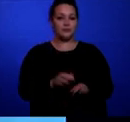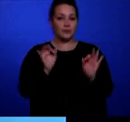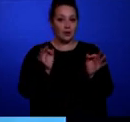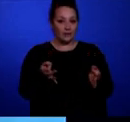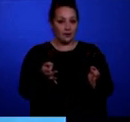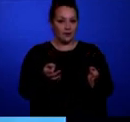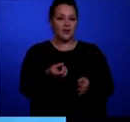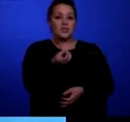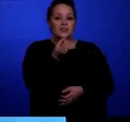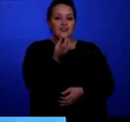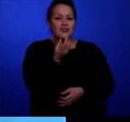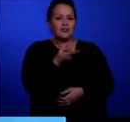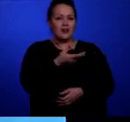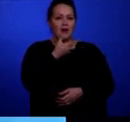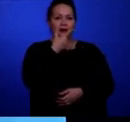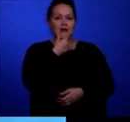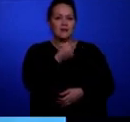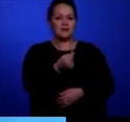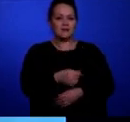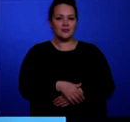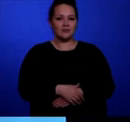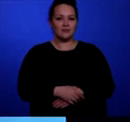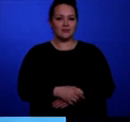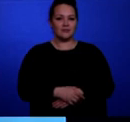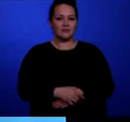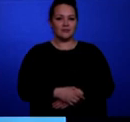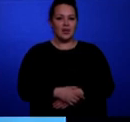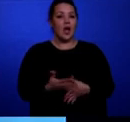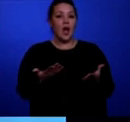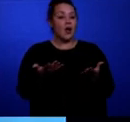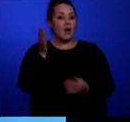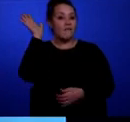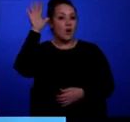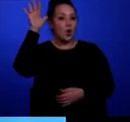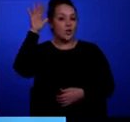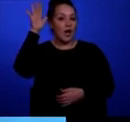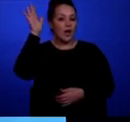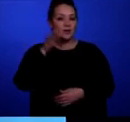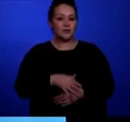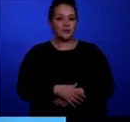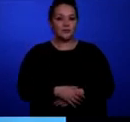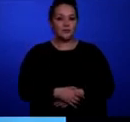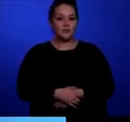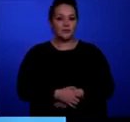Правильно, цветы красивые. Какая вода?